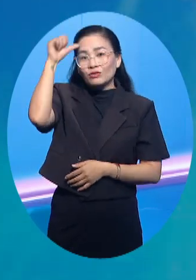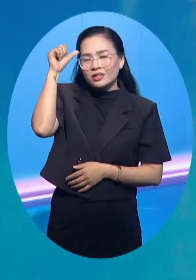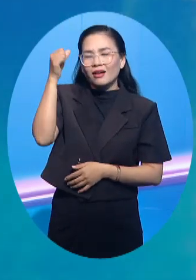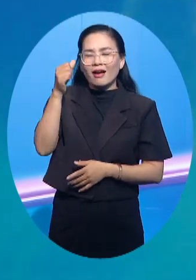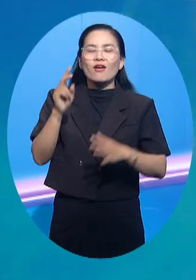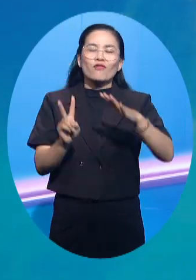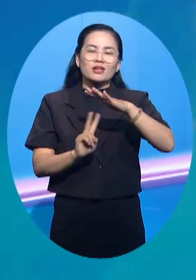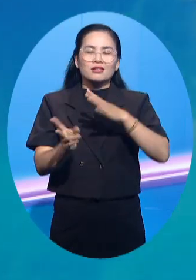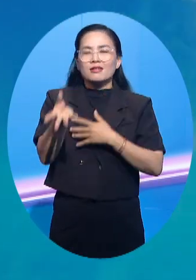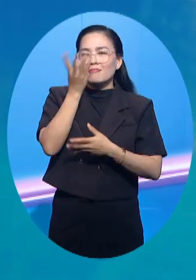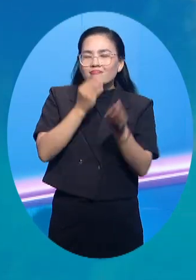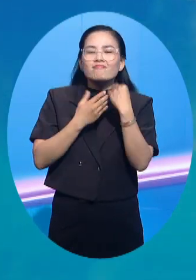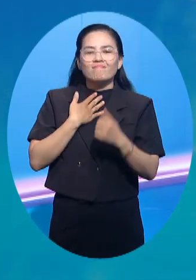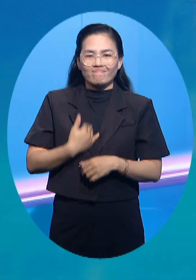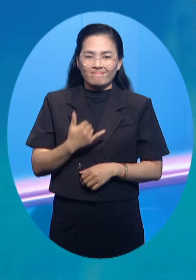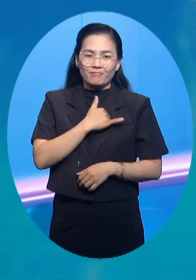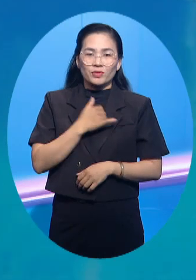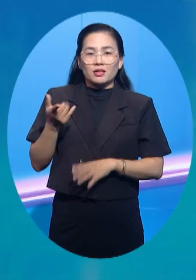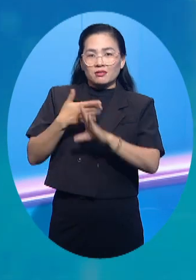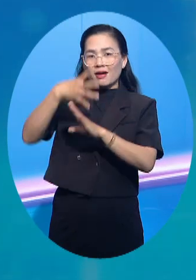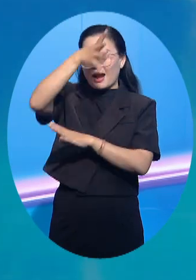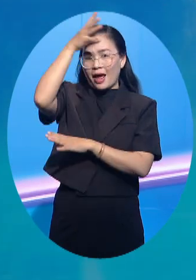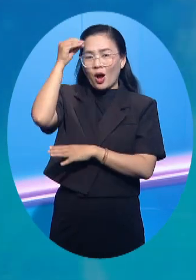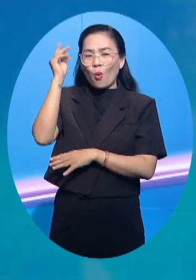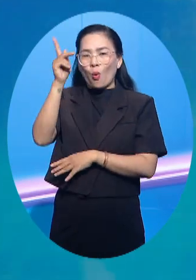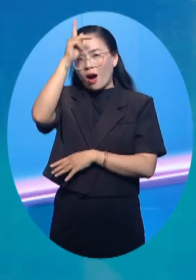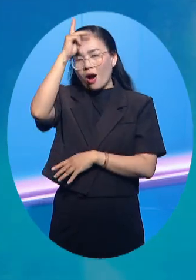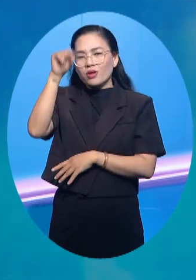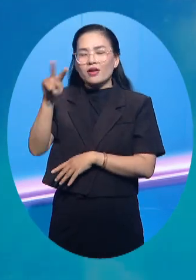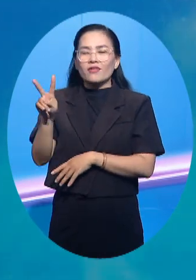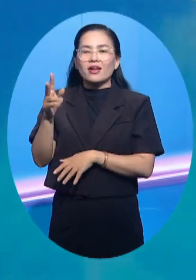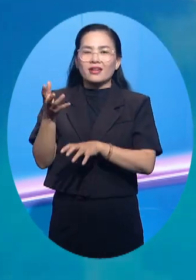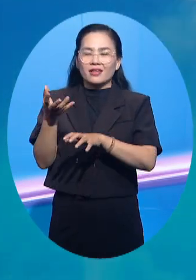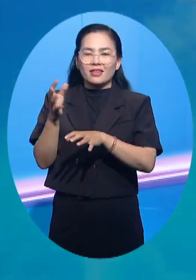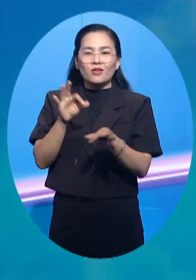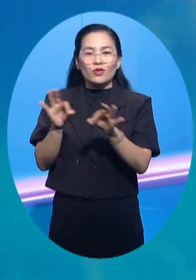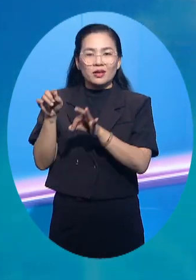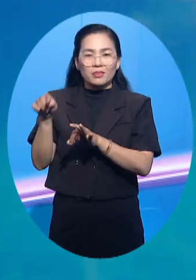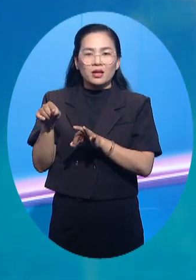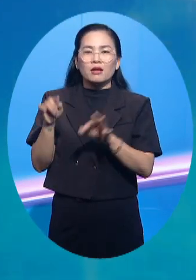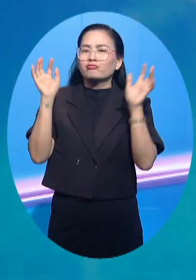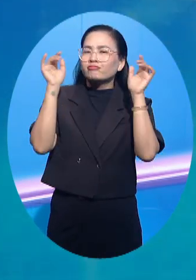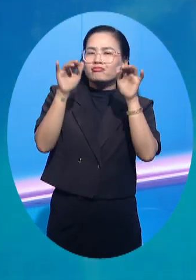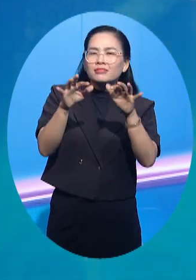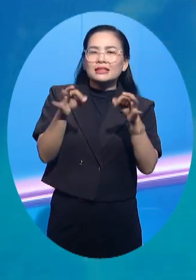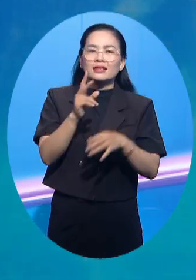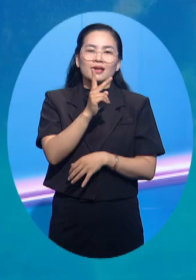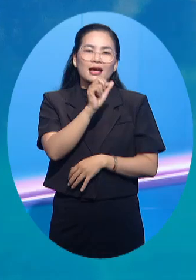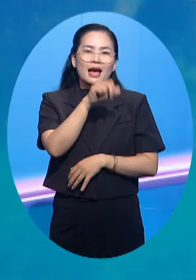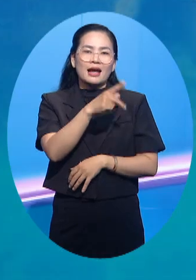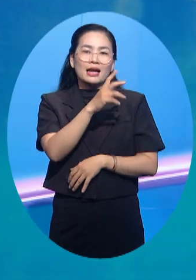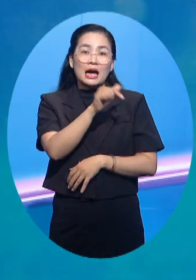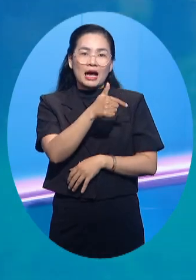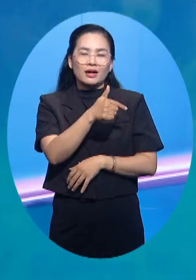trường Đại học Khoa học Xã hội và Nhân văn Đại học Quốc gia thành phố Hồ Chí Minh tổ chức buổi tọa đàm khoa học hankan và kỳ tích văn chương của xứ sở